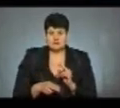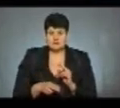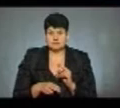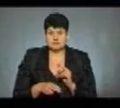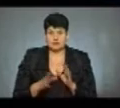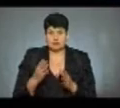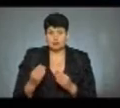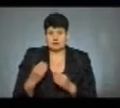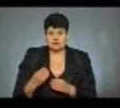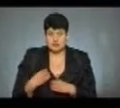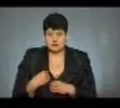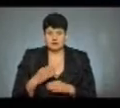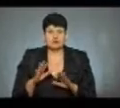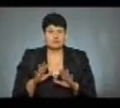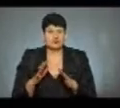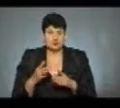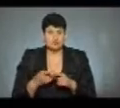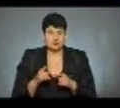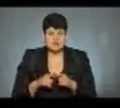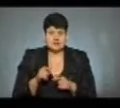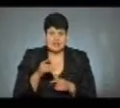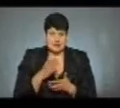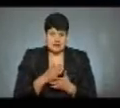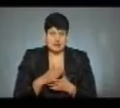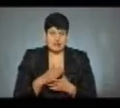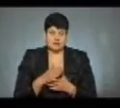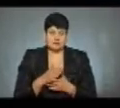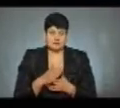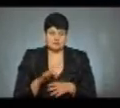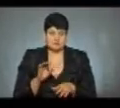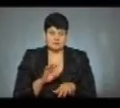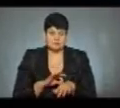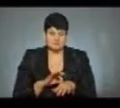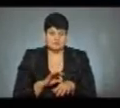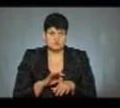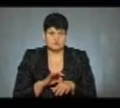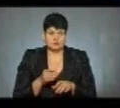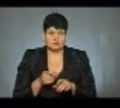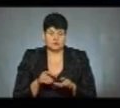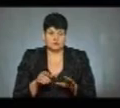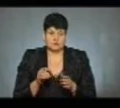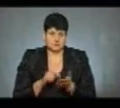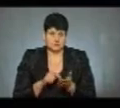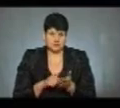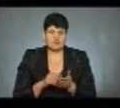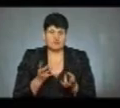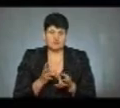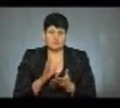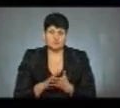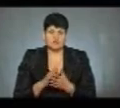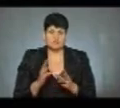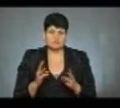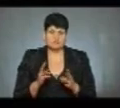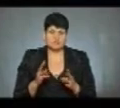який буде даний. Якщо буде в разі, що це є високопатогенний гриб птиці, от буде мусила знищити шляхом, значить,